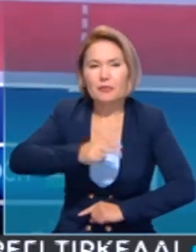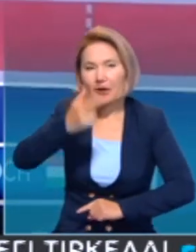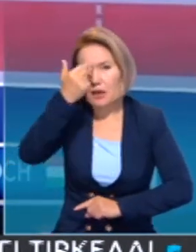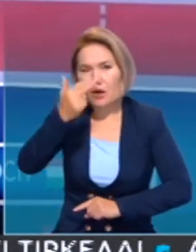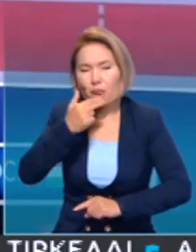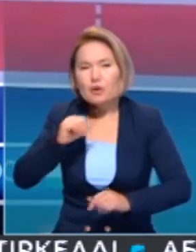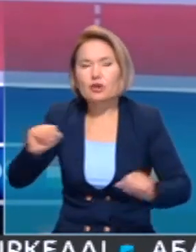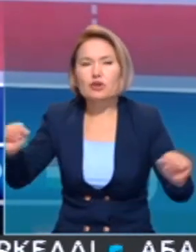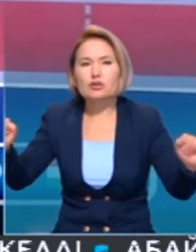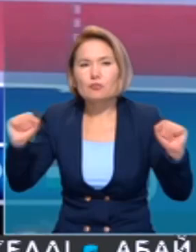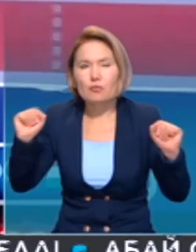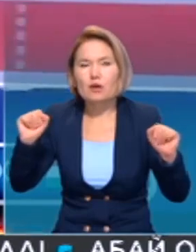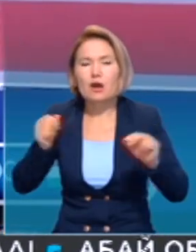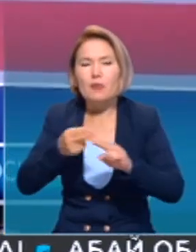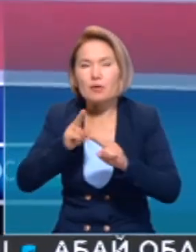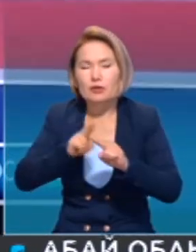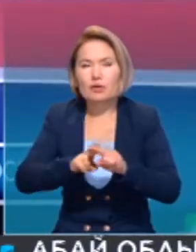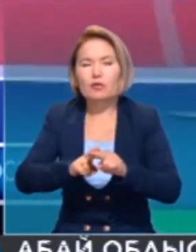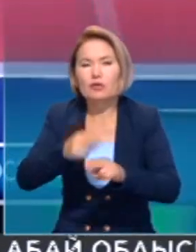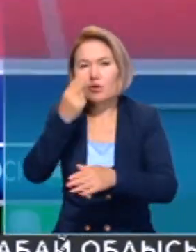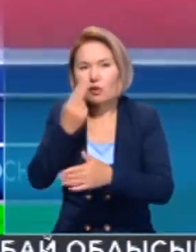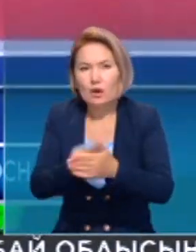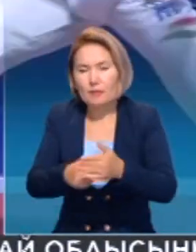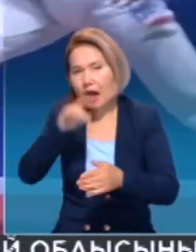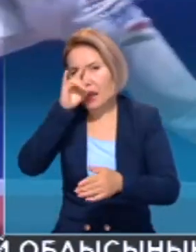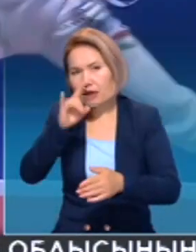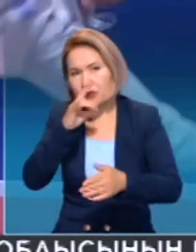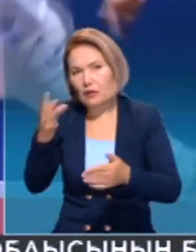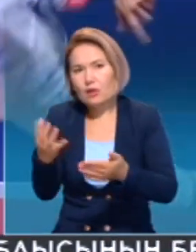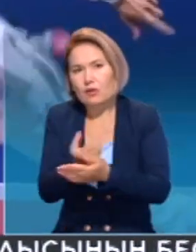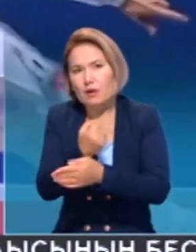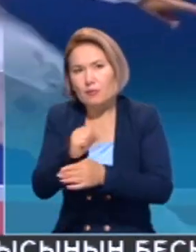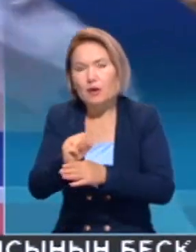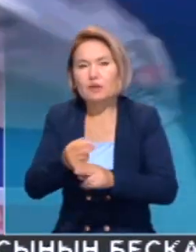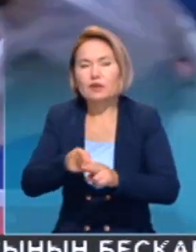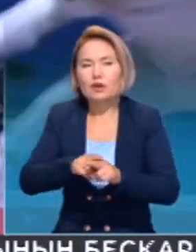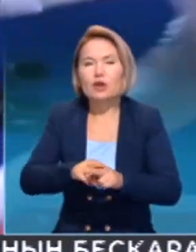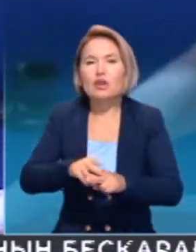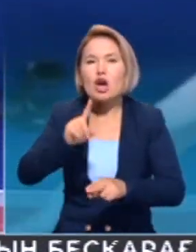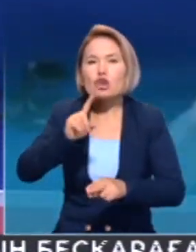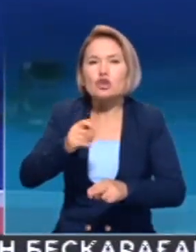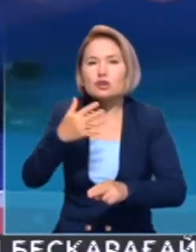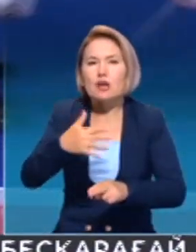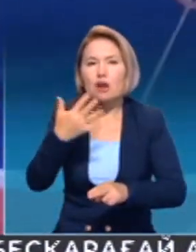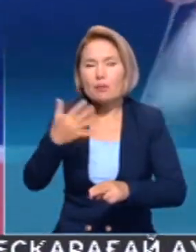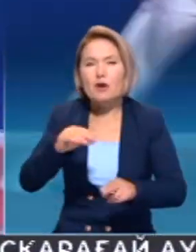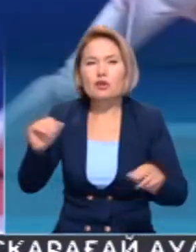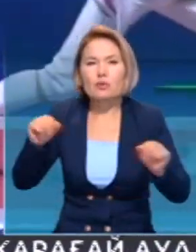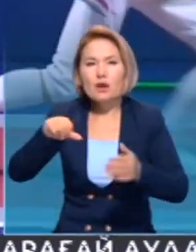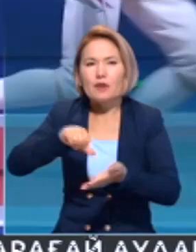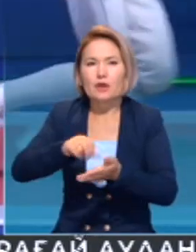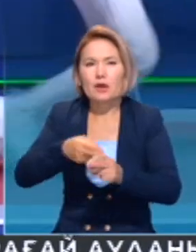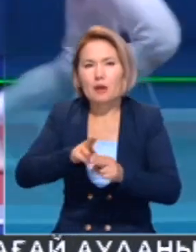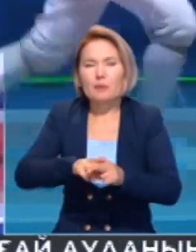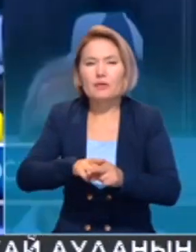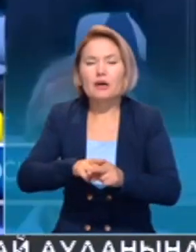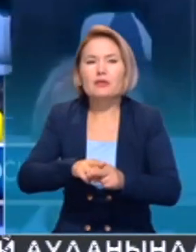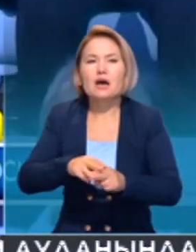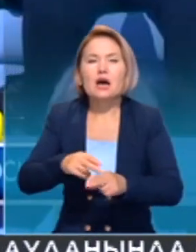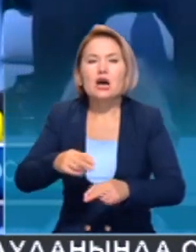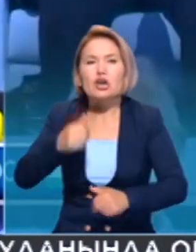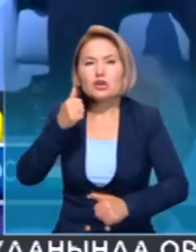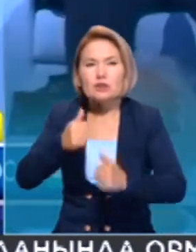италиялық спортшыдан басым түсіп қола жүлдеге қол жеткізді. Чемпионатқа 155 спортшы қатысып жатыр. Жеңімпаздарға